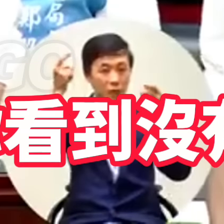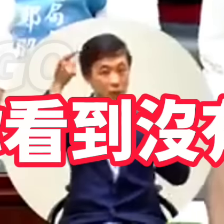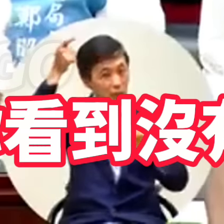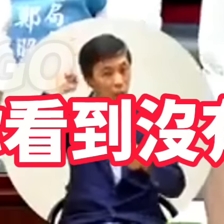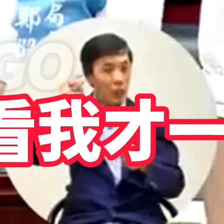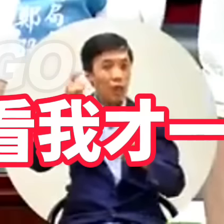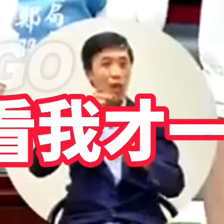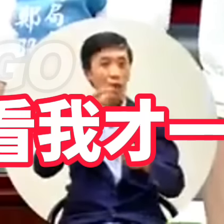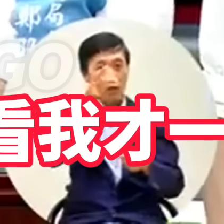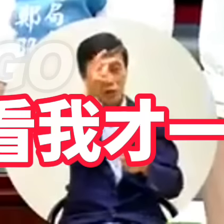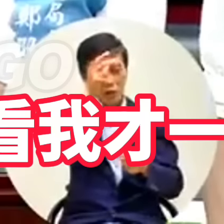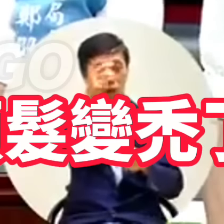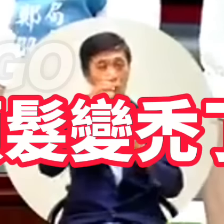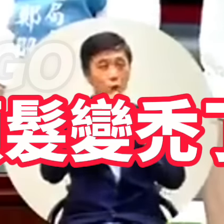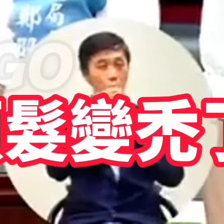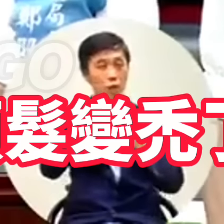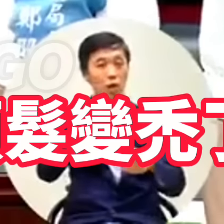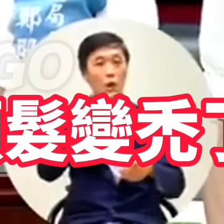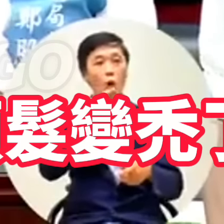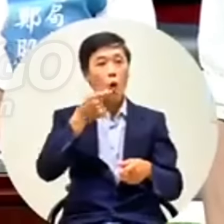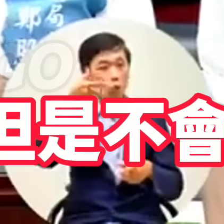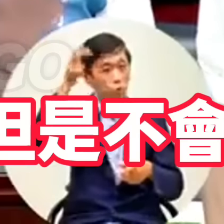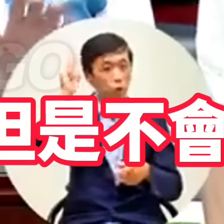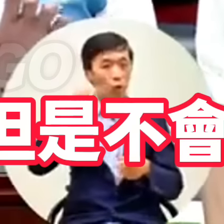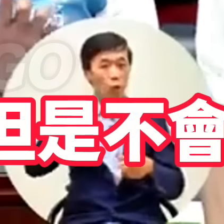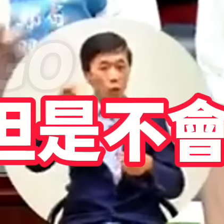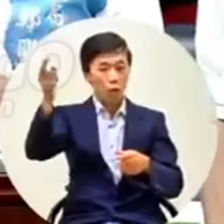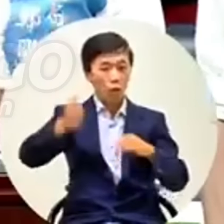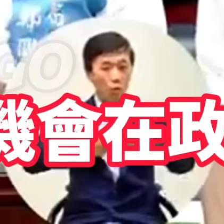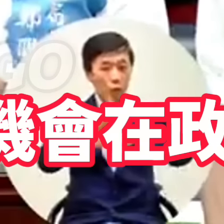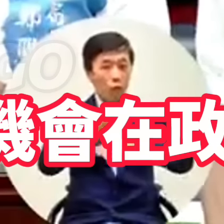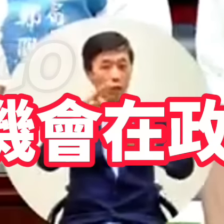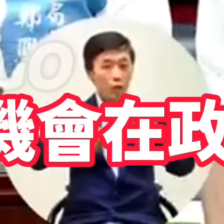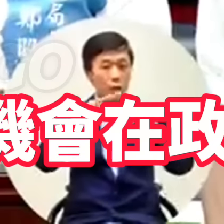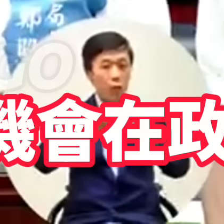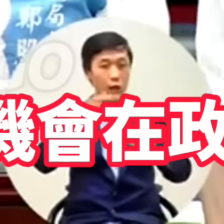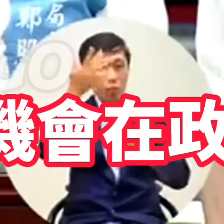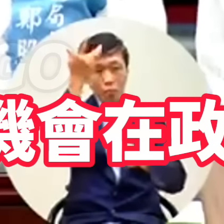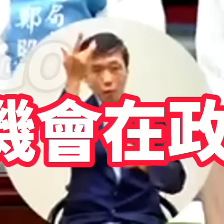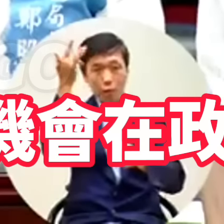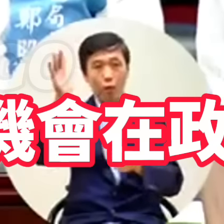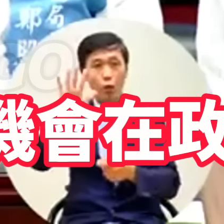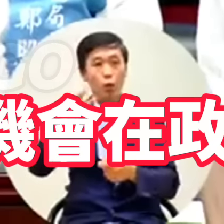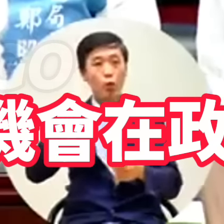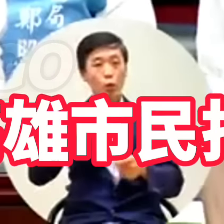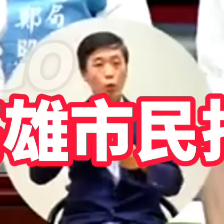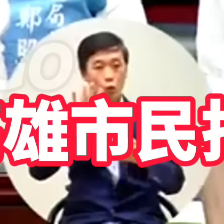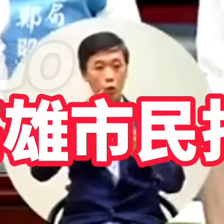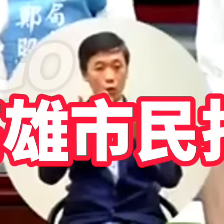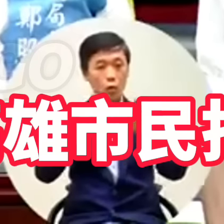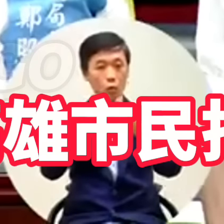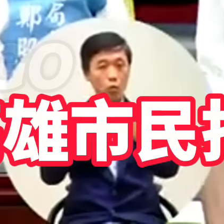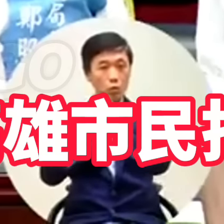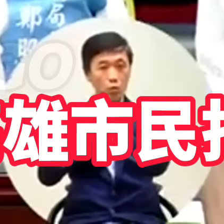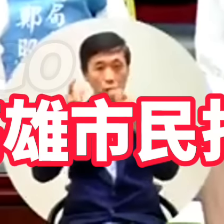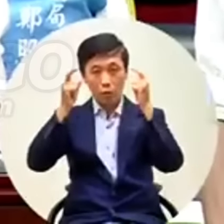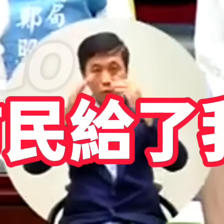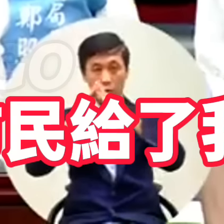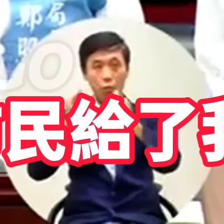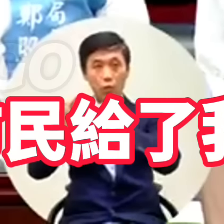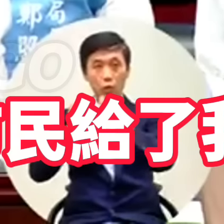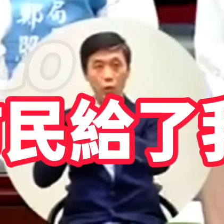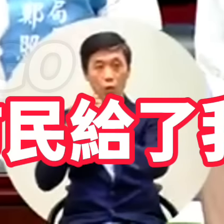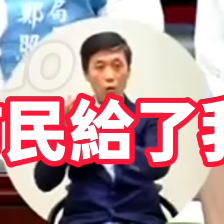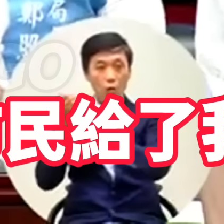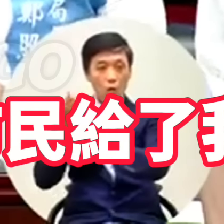你看到没有？你看我才一年头发变秃了，但是不会，我们有这个机会在政府部门服务，帮高雄市民打拼，是